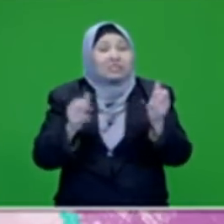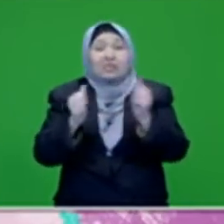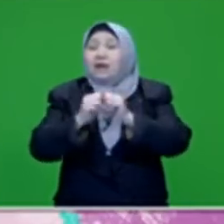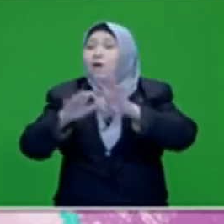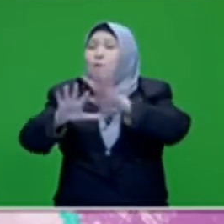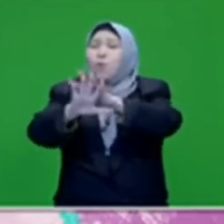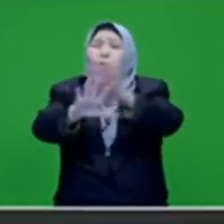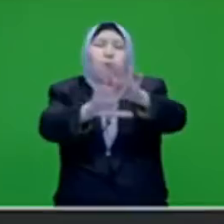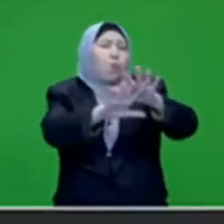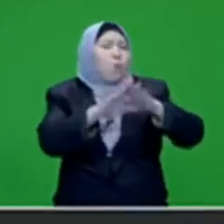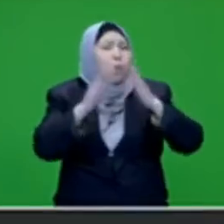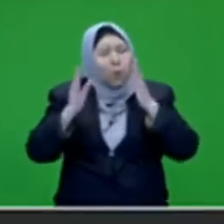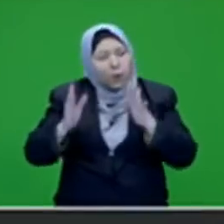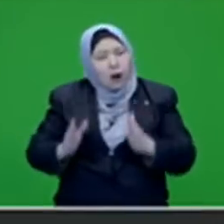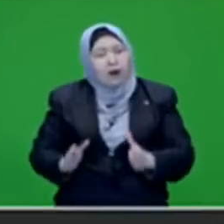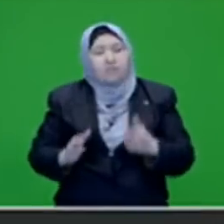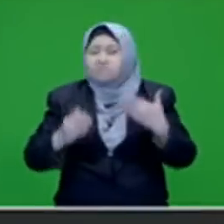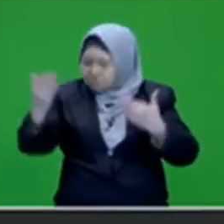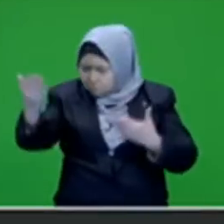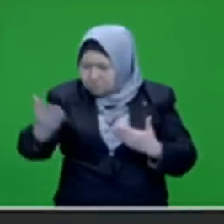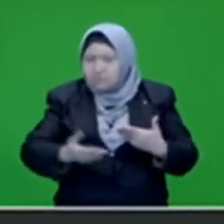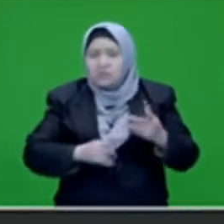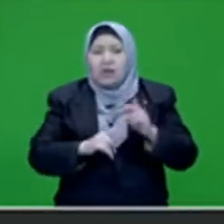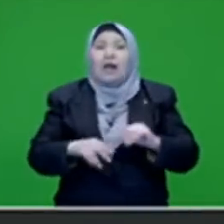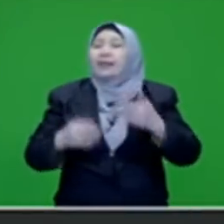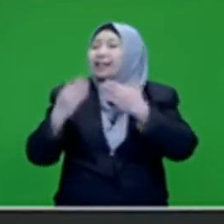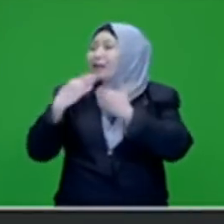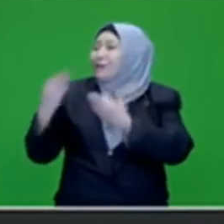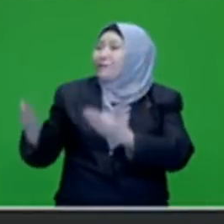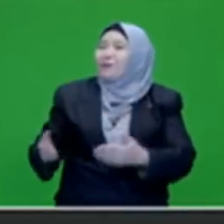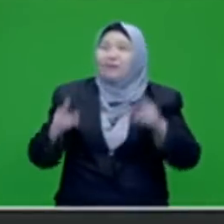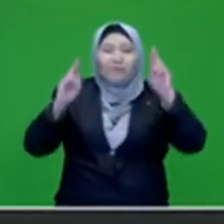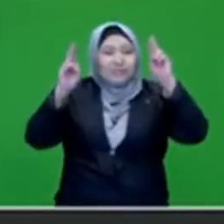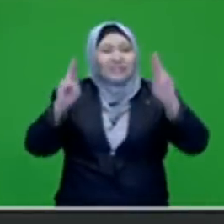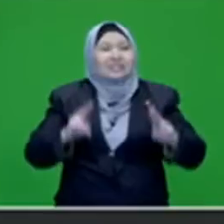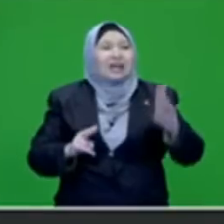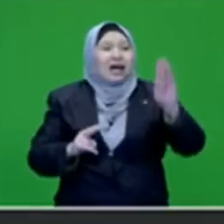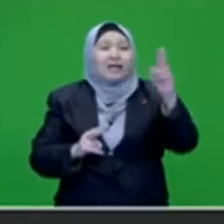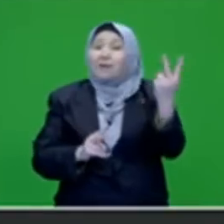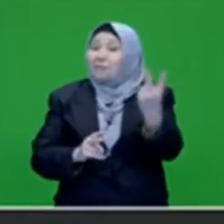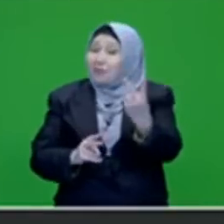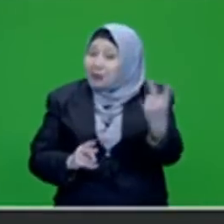orang. Silakan. Terima kasih Ustaz Fazrul, Ustaz Tarmizi.